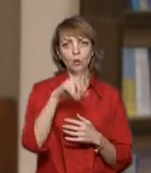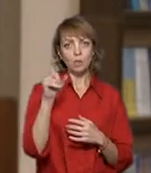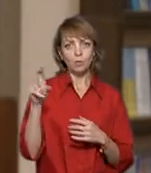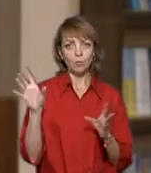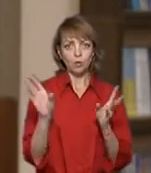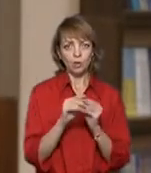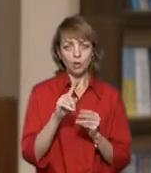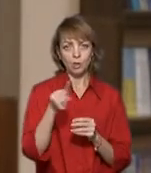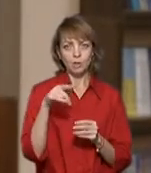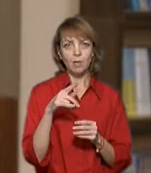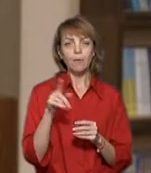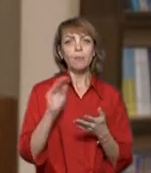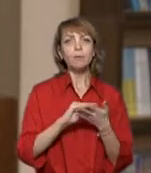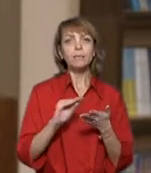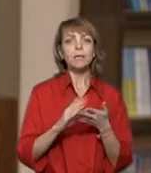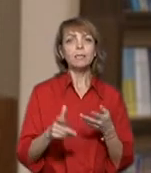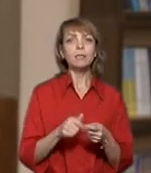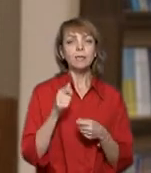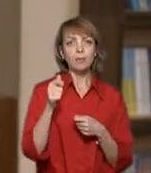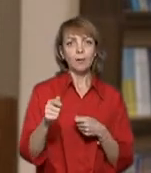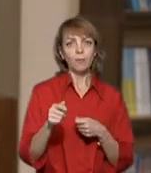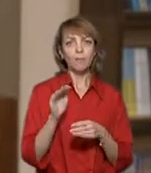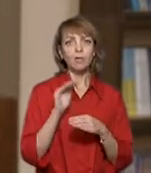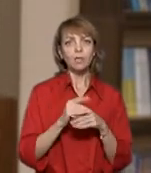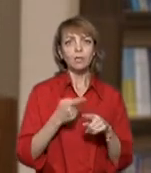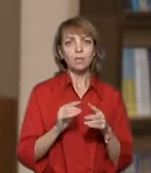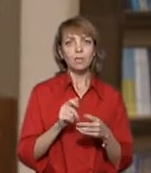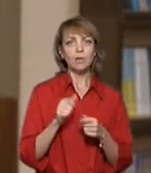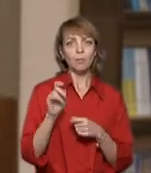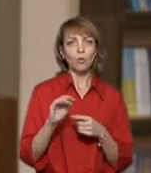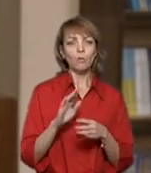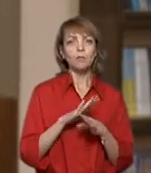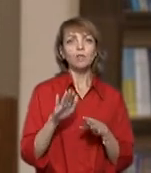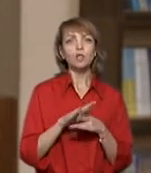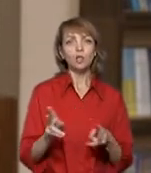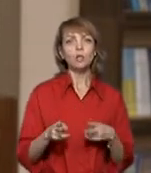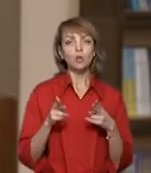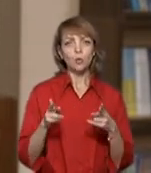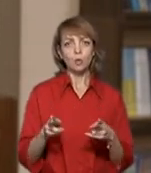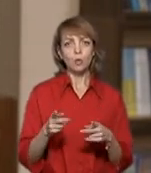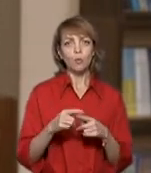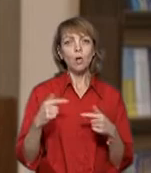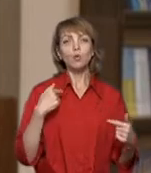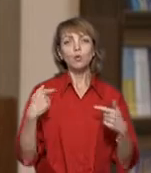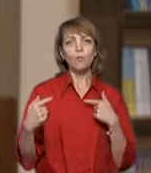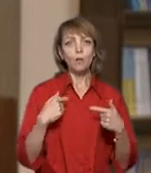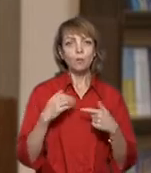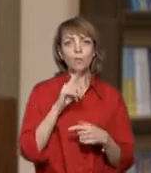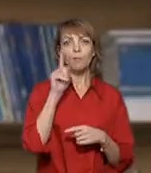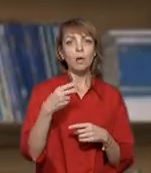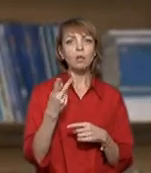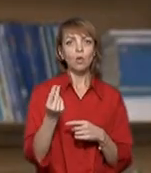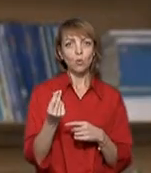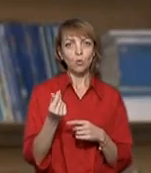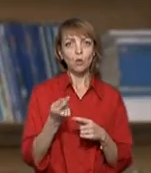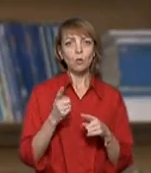одночасно. Вони писали заяви, фактично це заяви про вчинений злочин, про катування, про вимагання грошей.